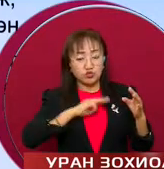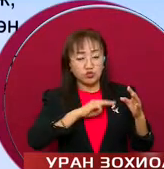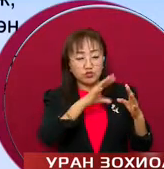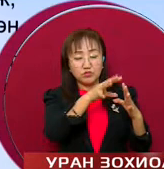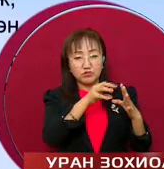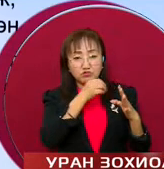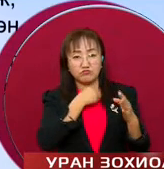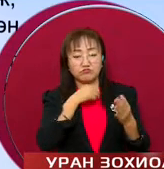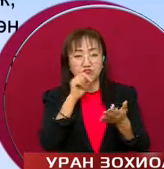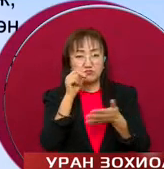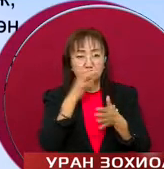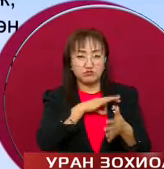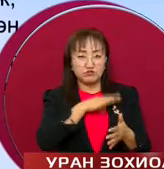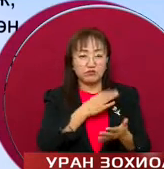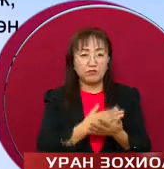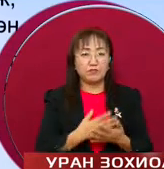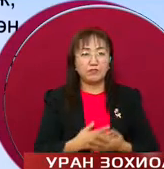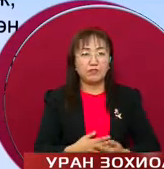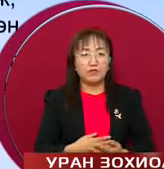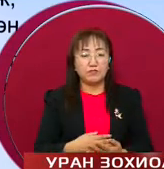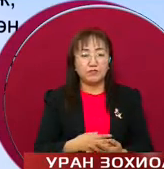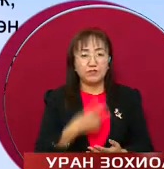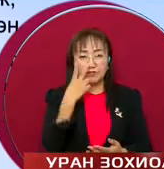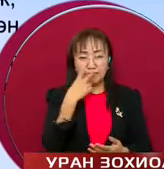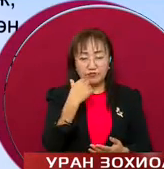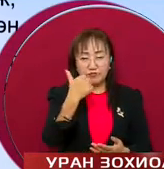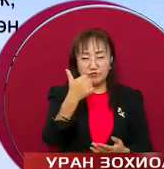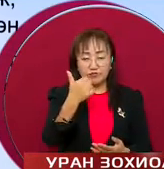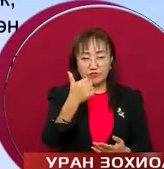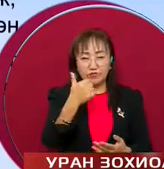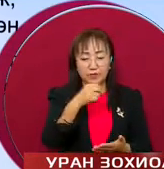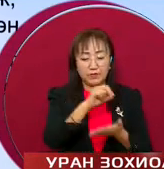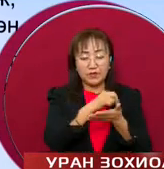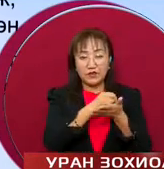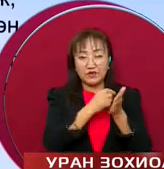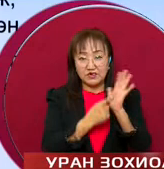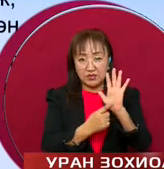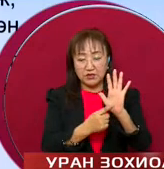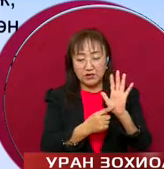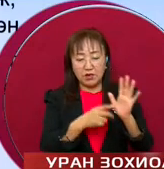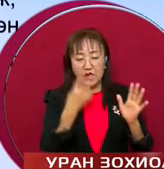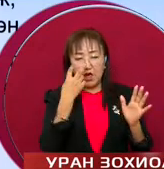хэрэглэснээр овооны харагдах байдал нүдэнд тодорч ирж байна тийм ээ хүүхдүүдээ.